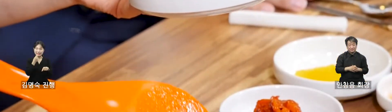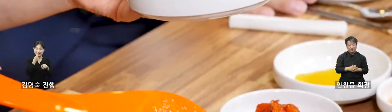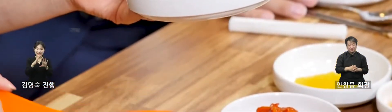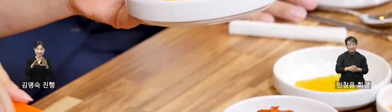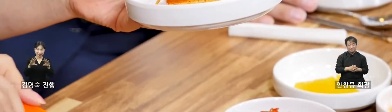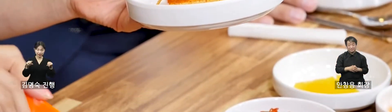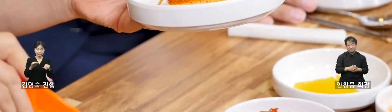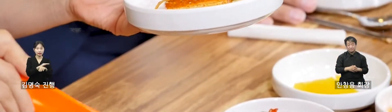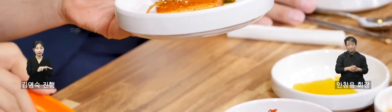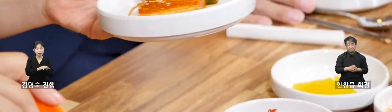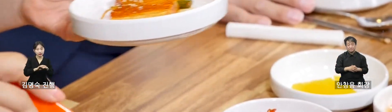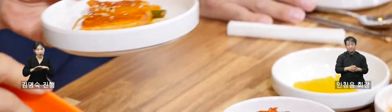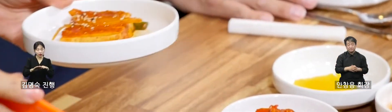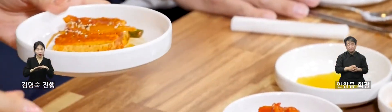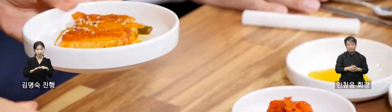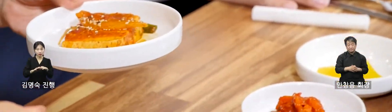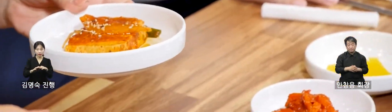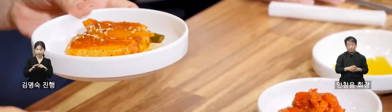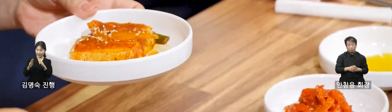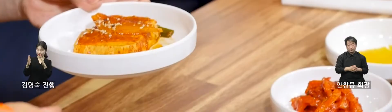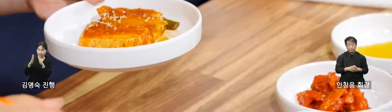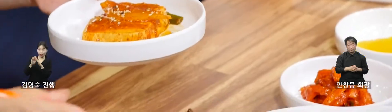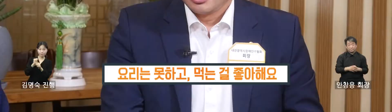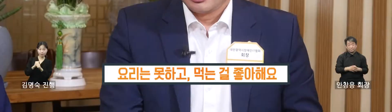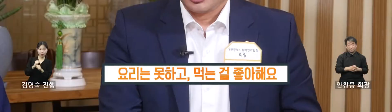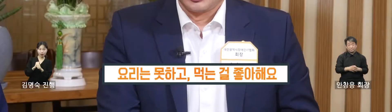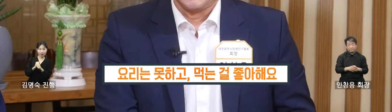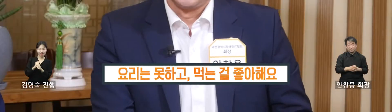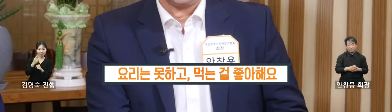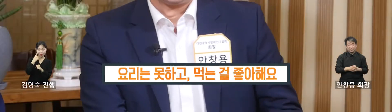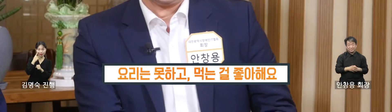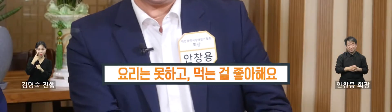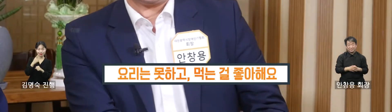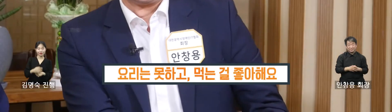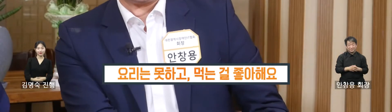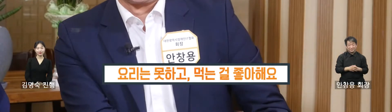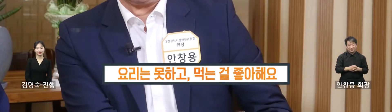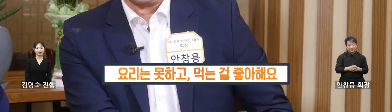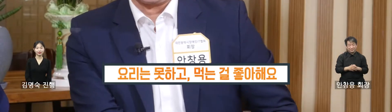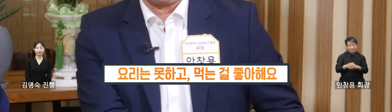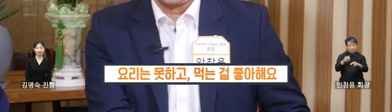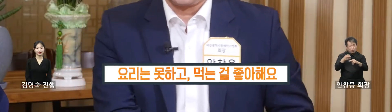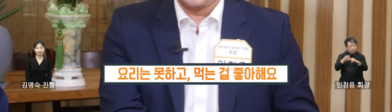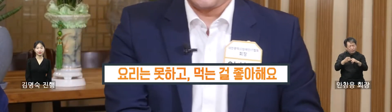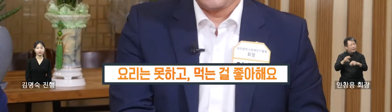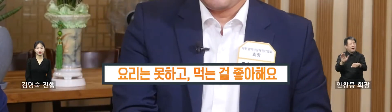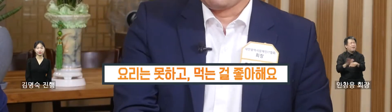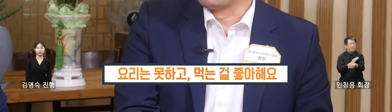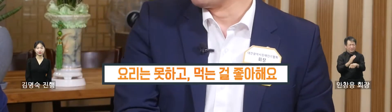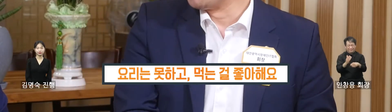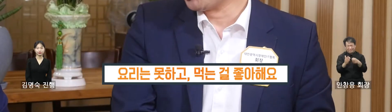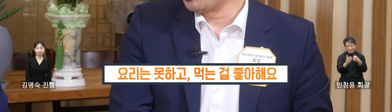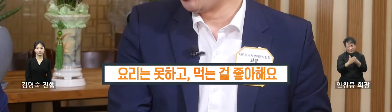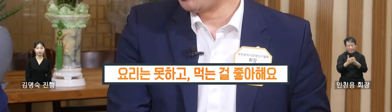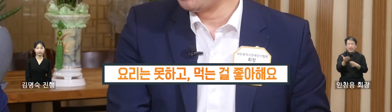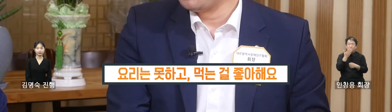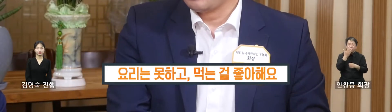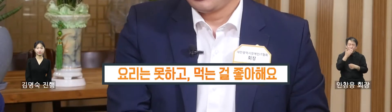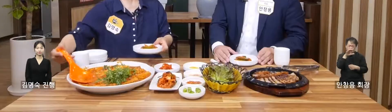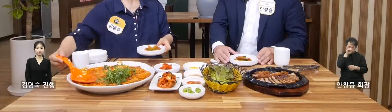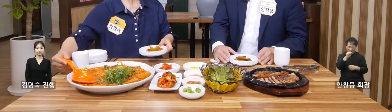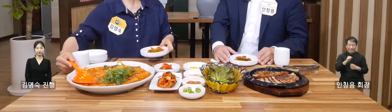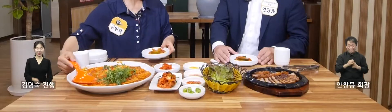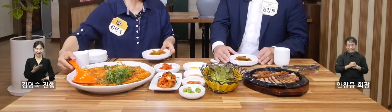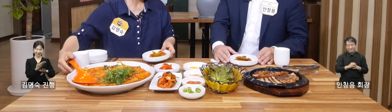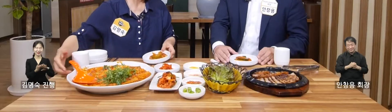좀 잘 혹시 해서 드신 적도? 저 요리를 잘 못하는 편인데 먹는 걸 좋아해요.